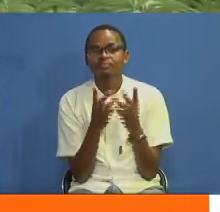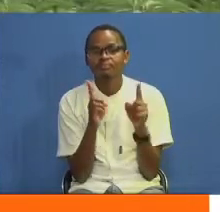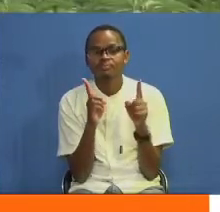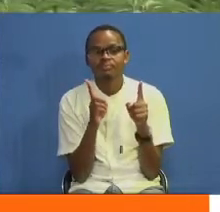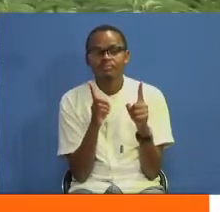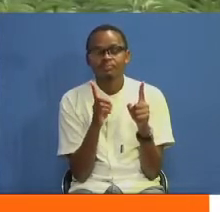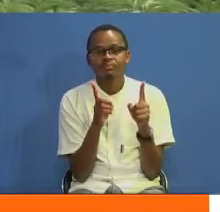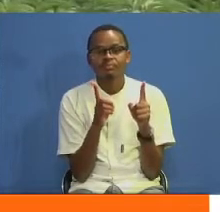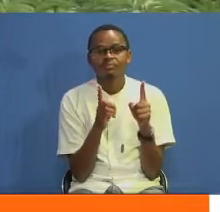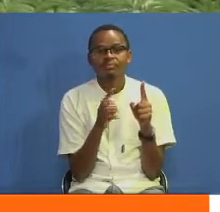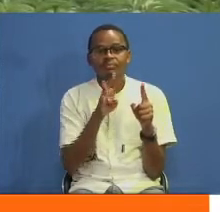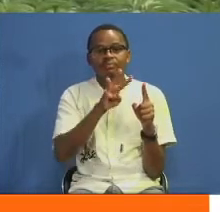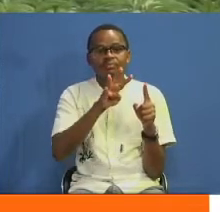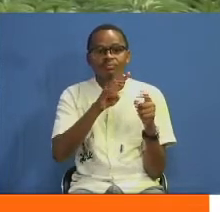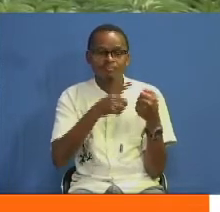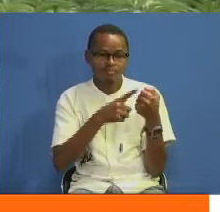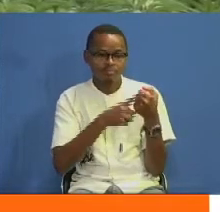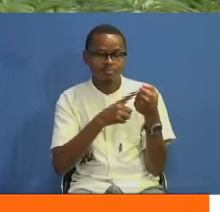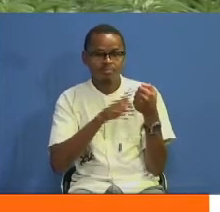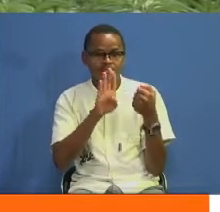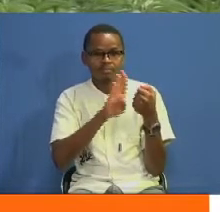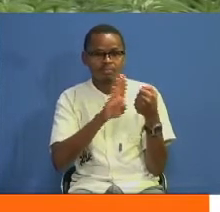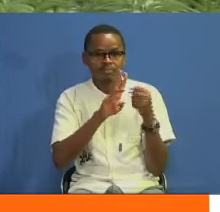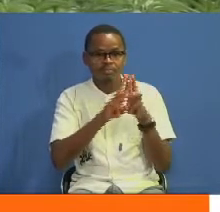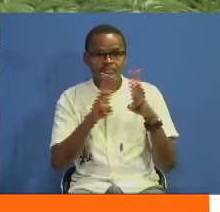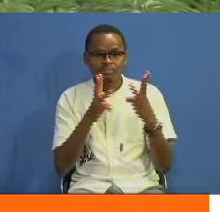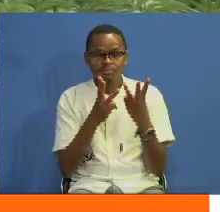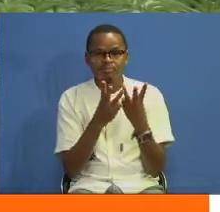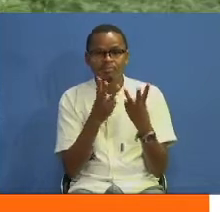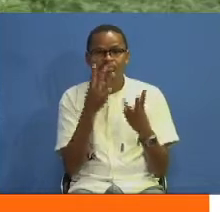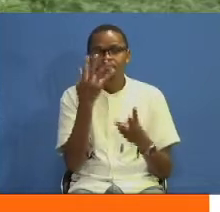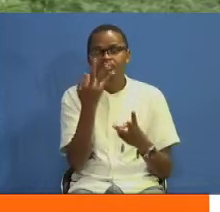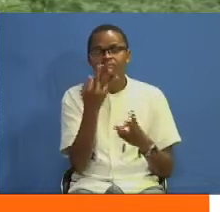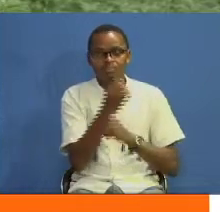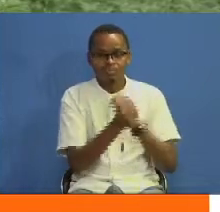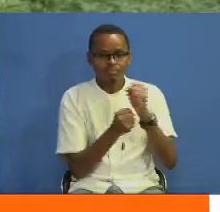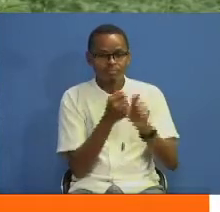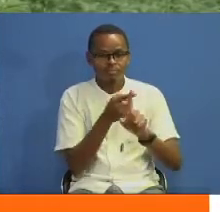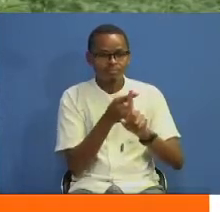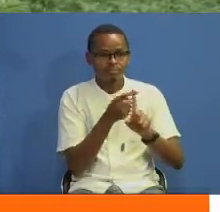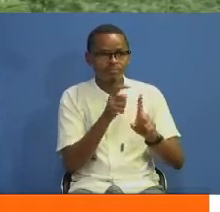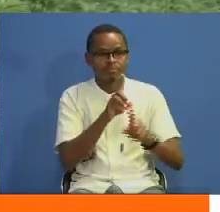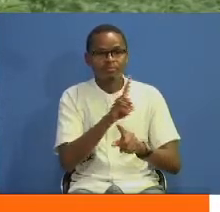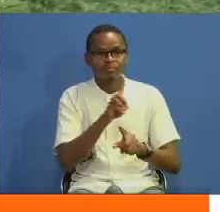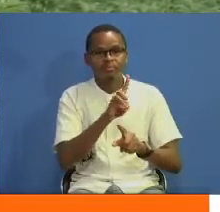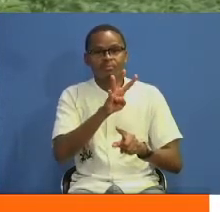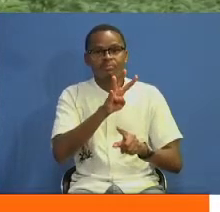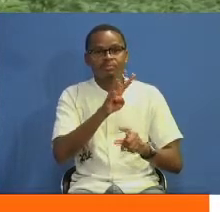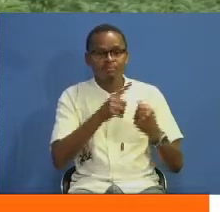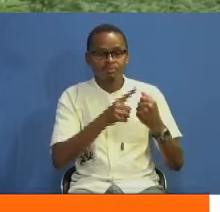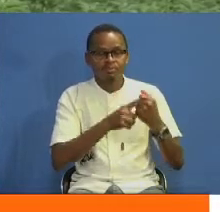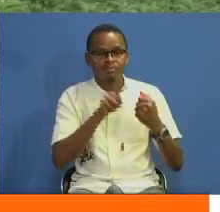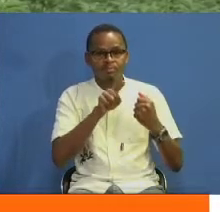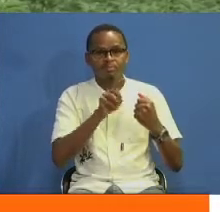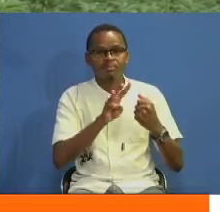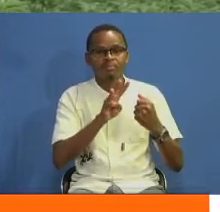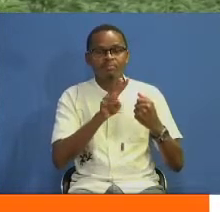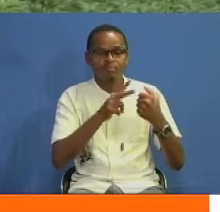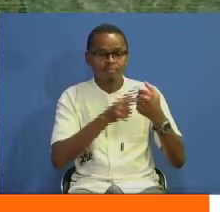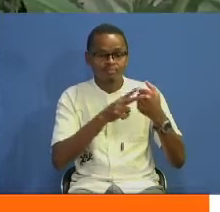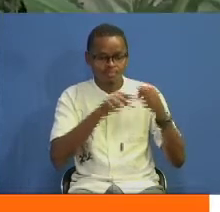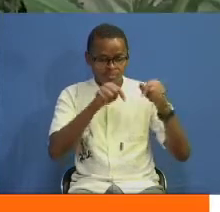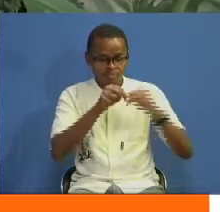ya dola bilioni 46 kote ulimwenguni kwa miaka mitatu kutoka dola bilioni 16.47 mwaka